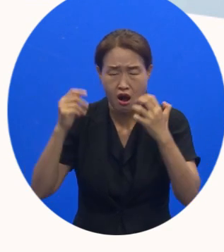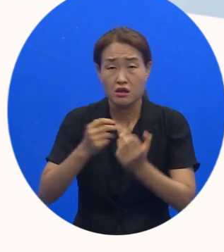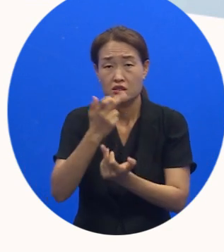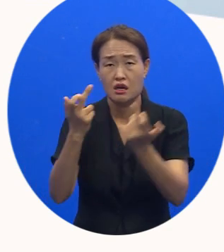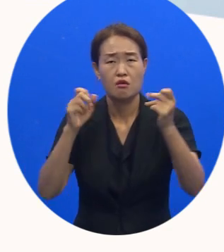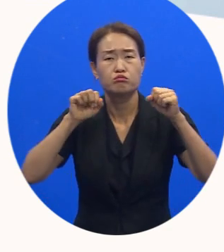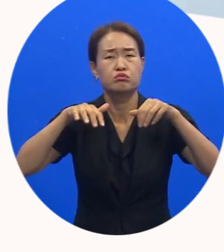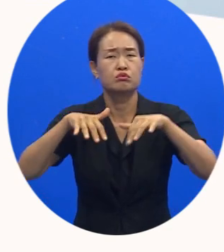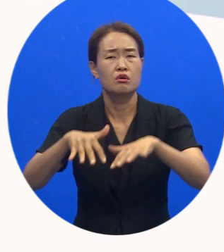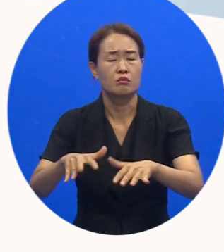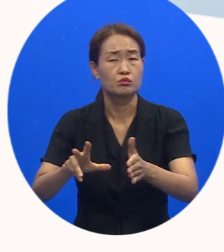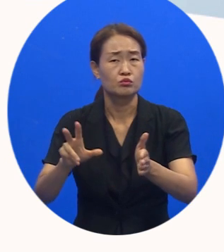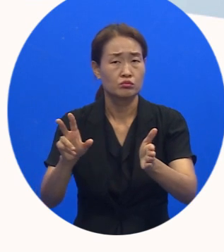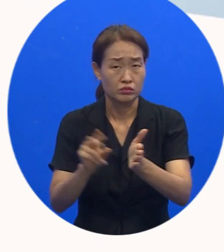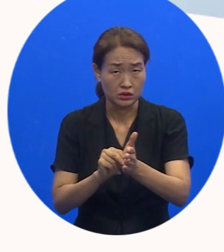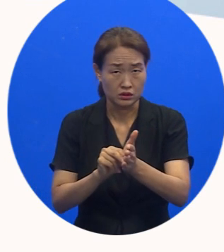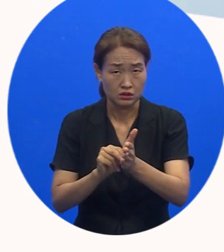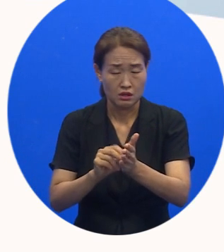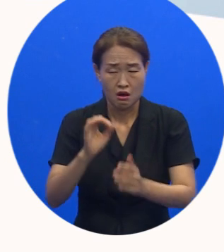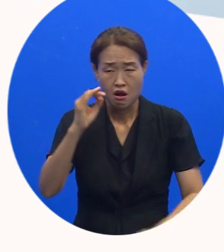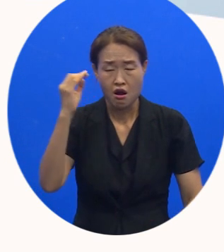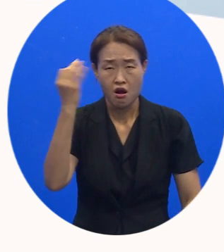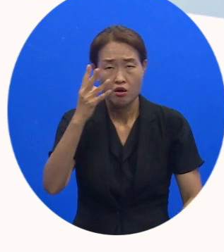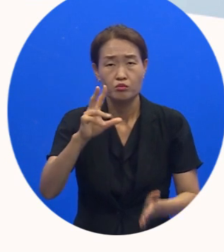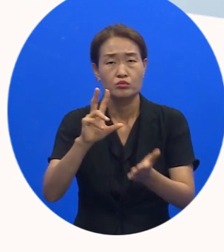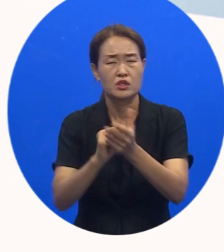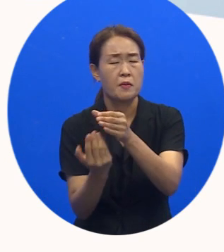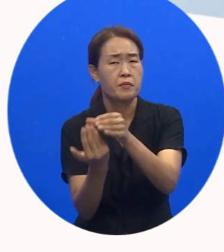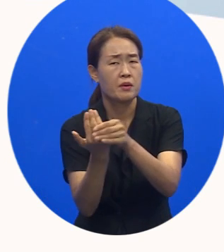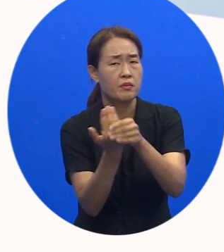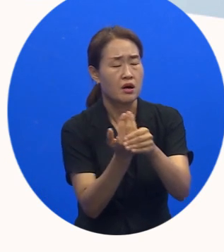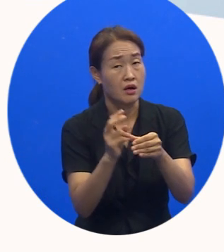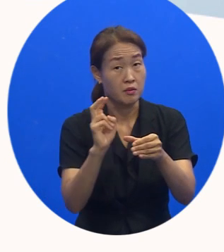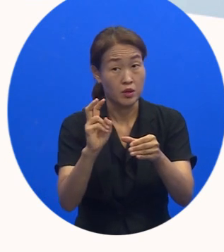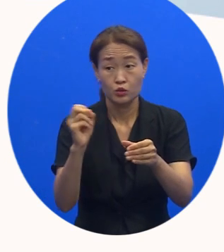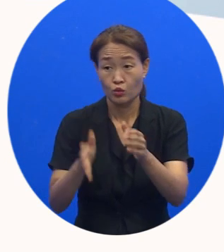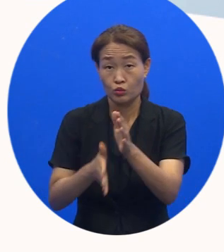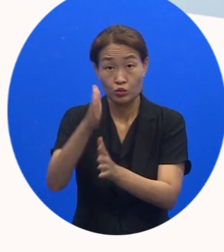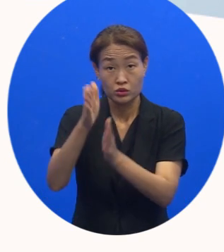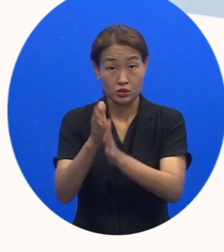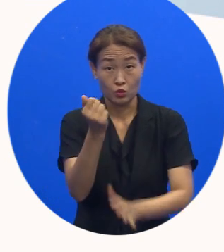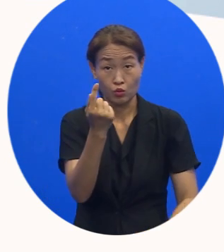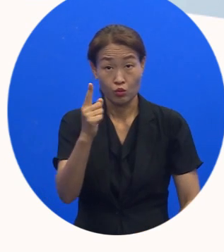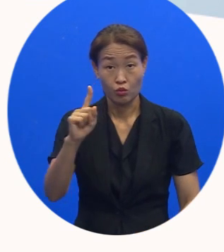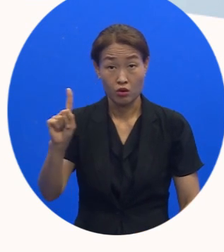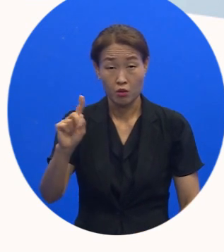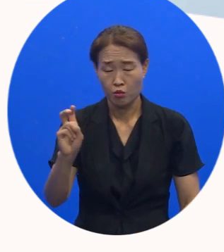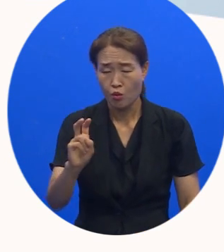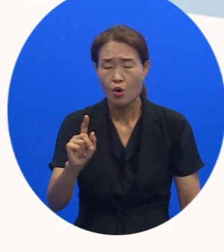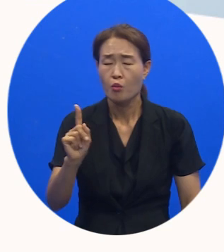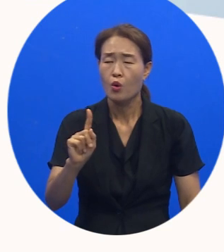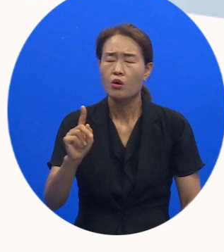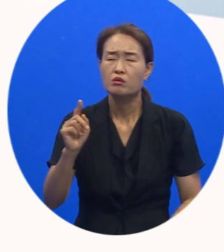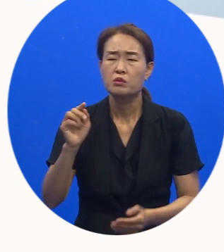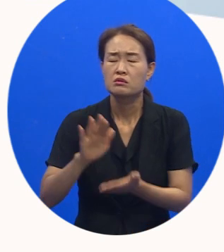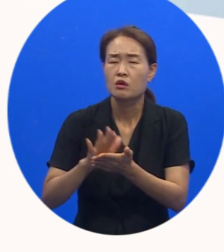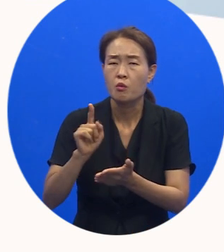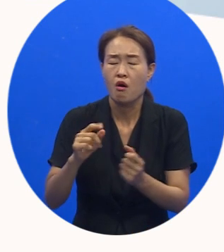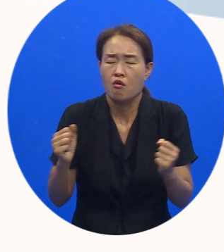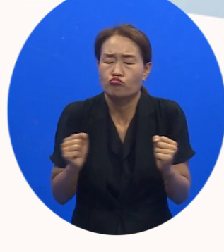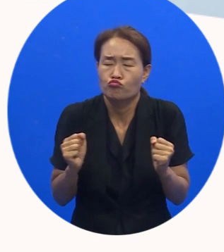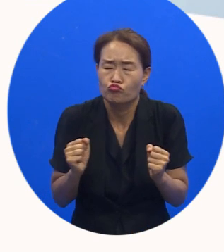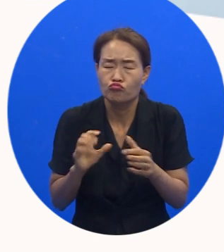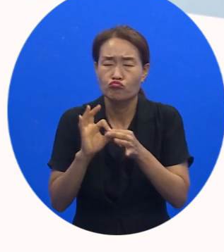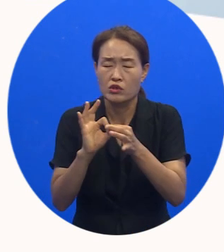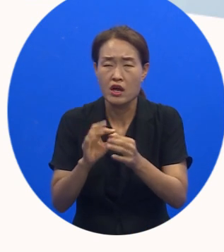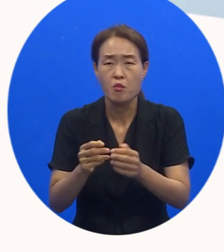산사태 등 수많은 기상재해를 초래하는데요. 특히나 도시화로 인한 도시 열섬은 온열 질환,